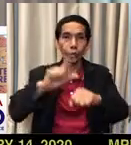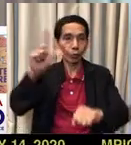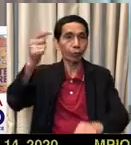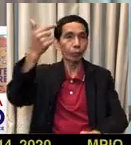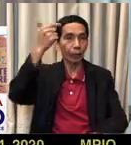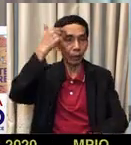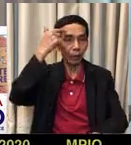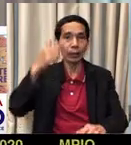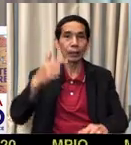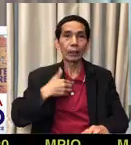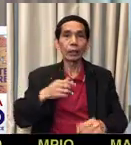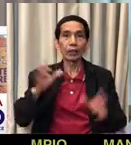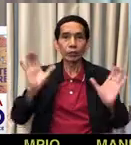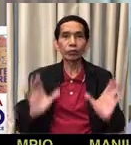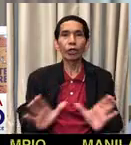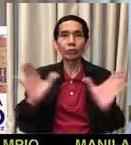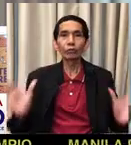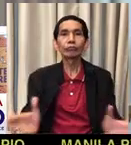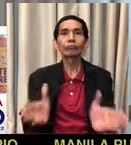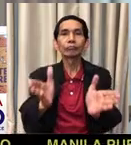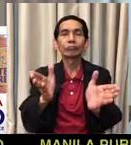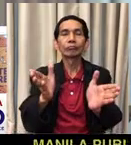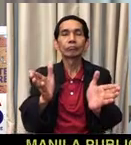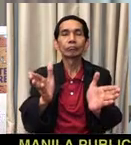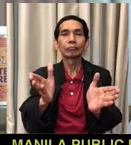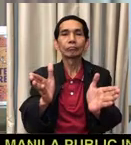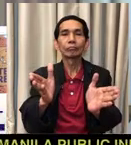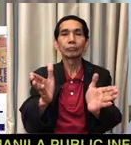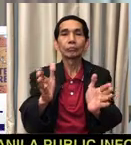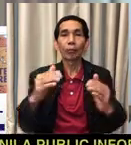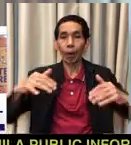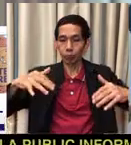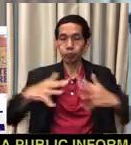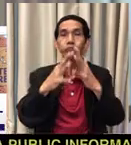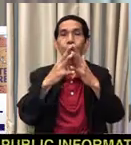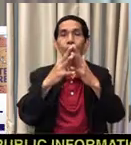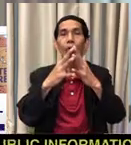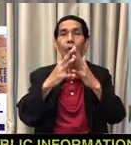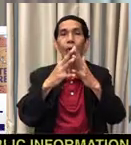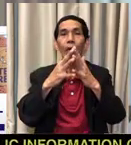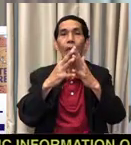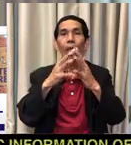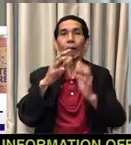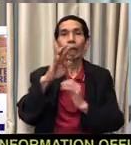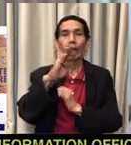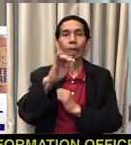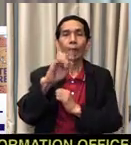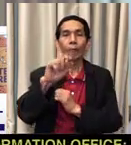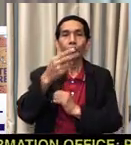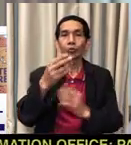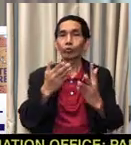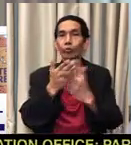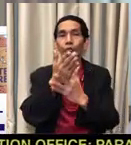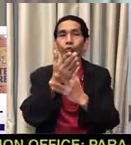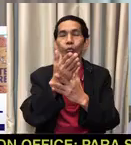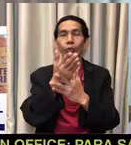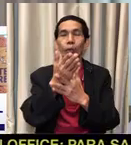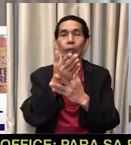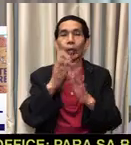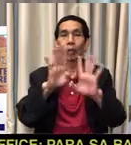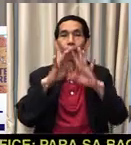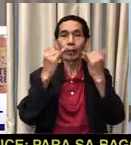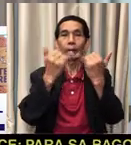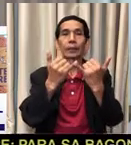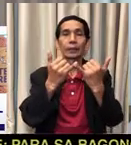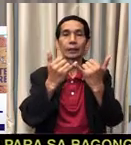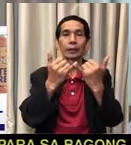pamahalan ay hinihikayat na magtayo ng mga birth through the